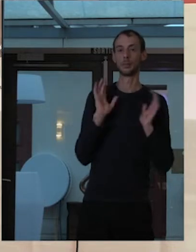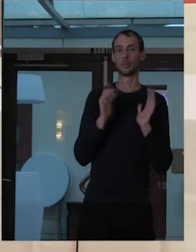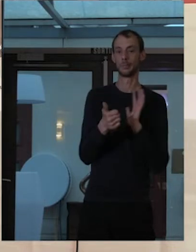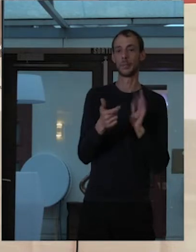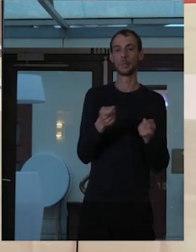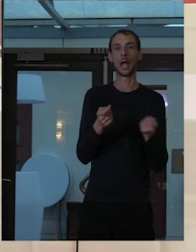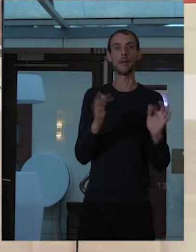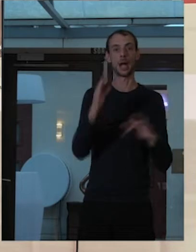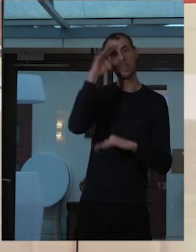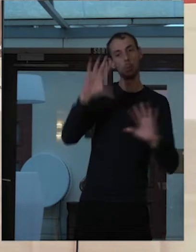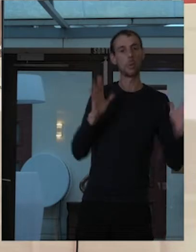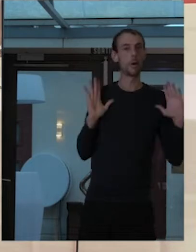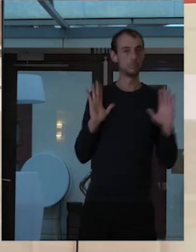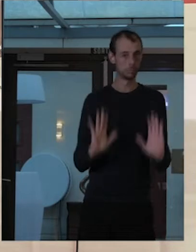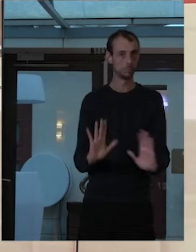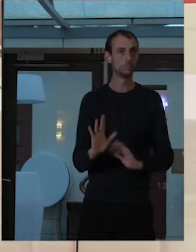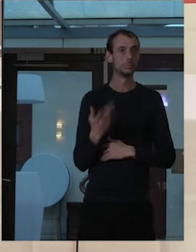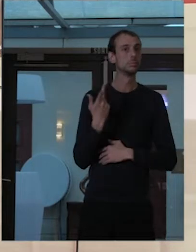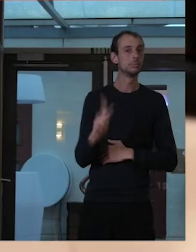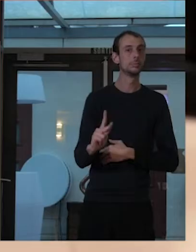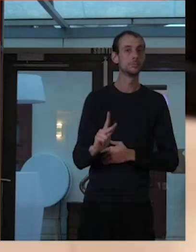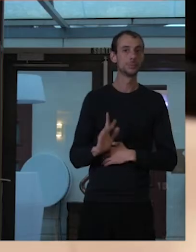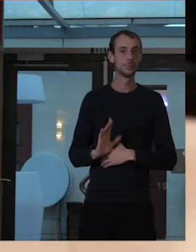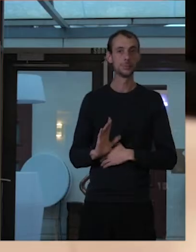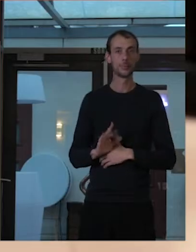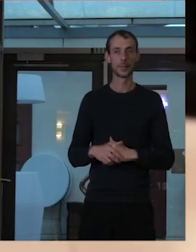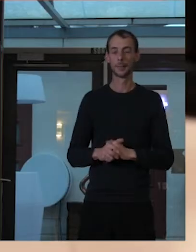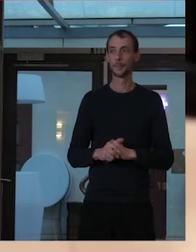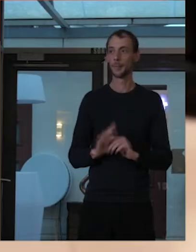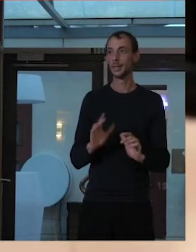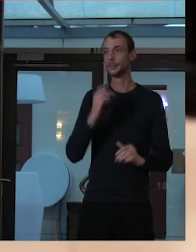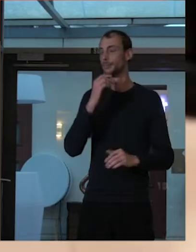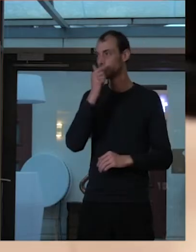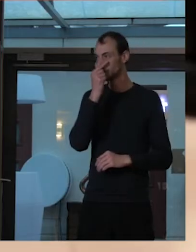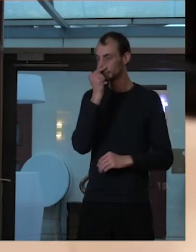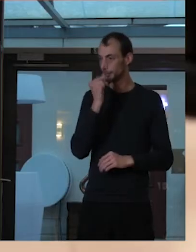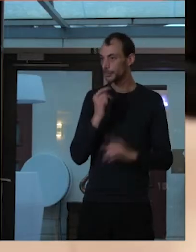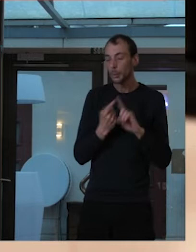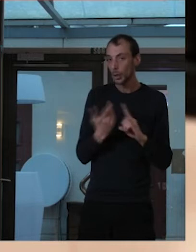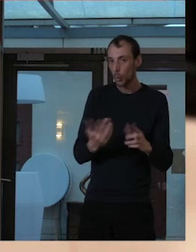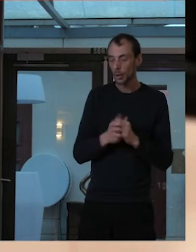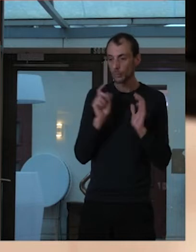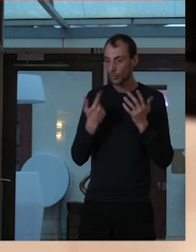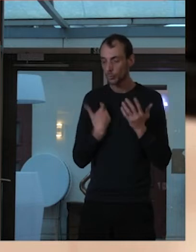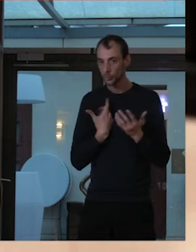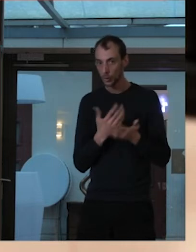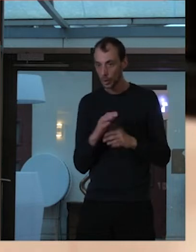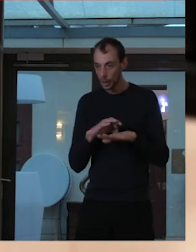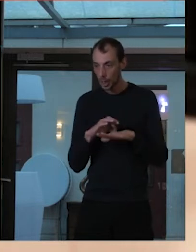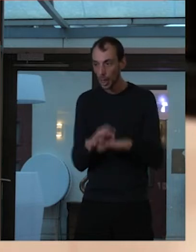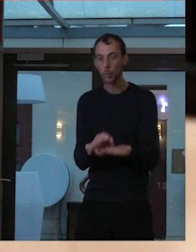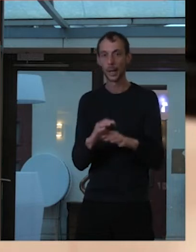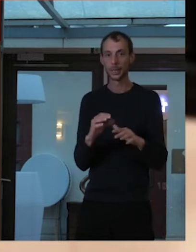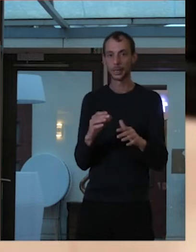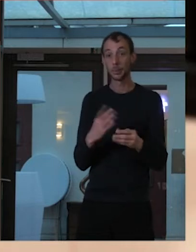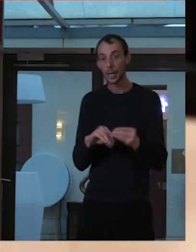Après, je pense que ce qui est important, c'est de pouvoir les accompagner et de les appréhender dans leur globalité,